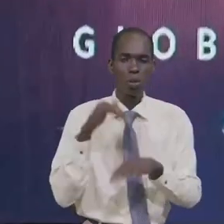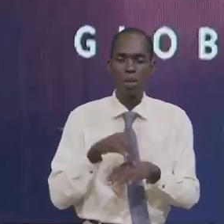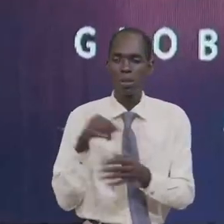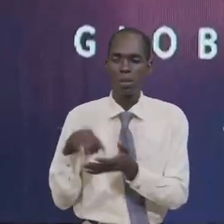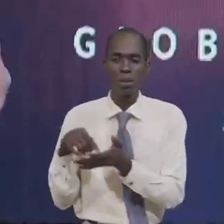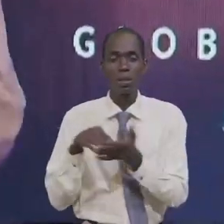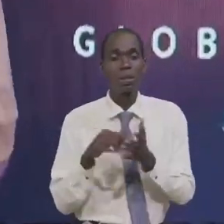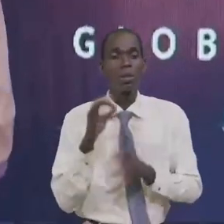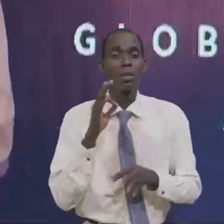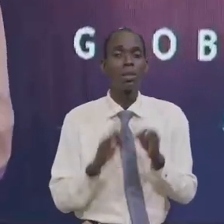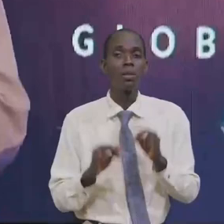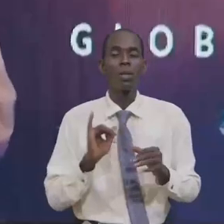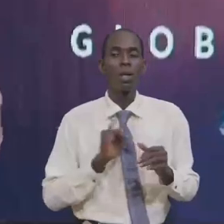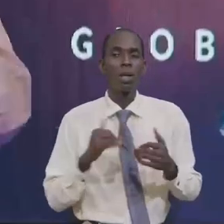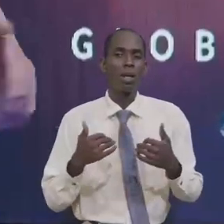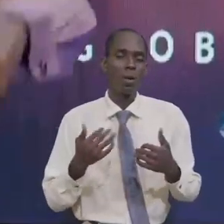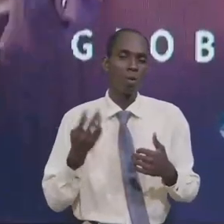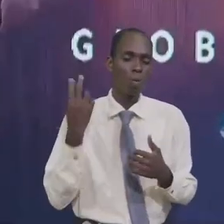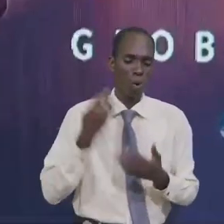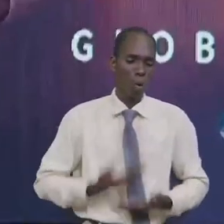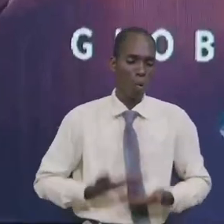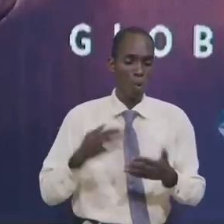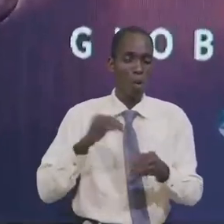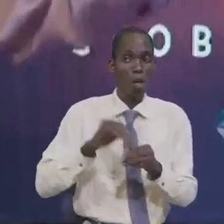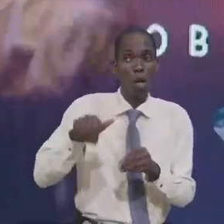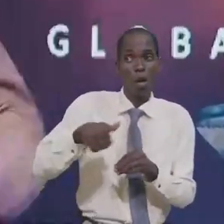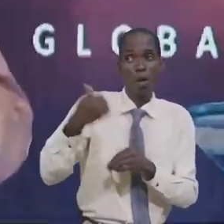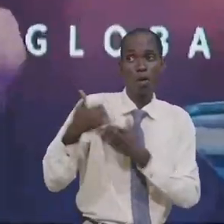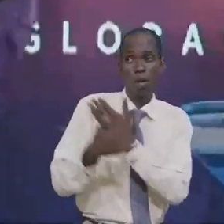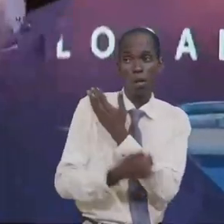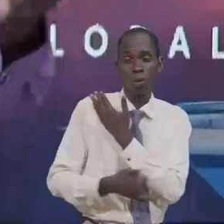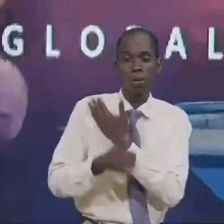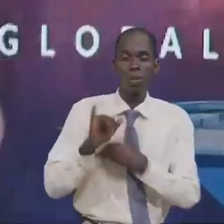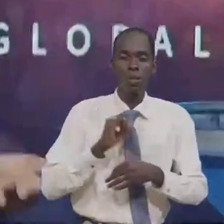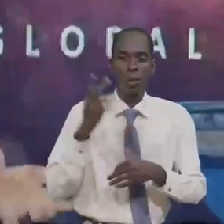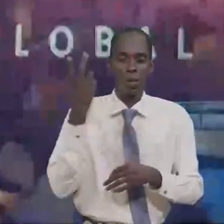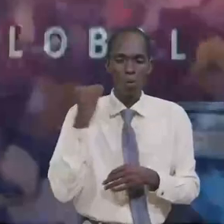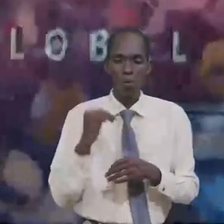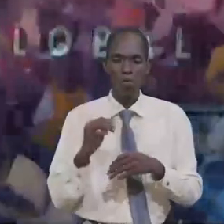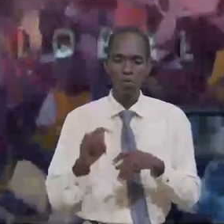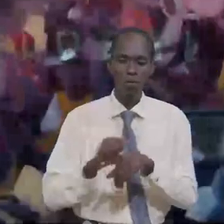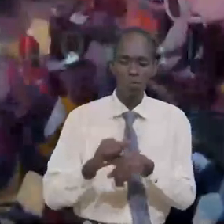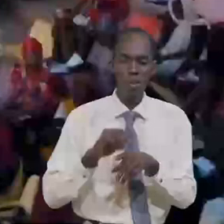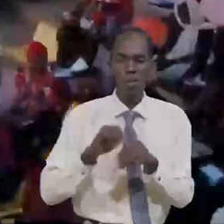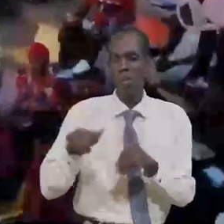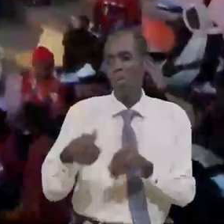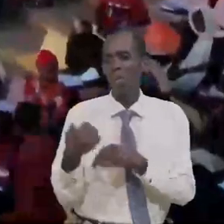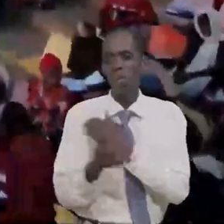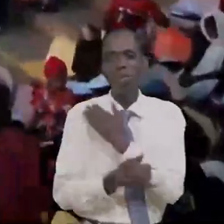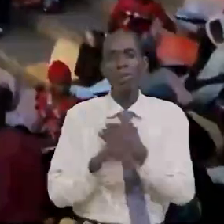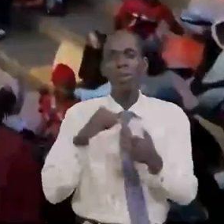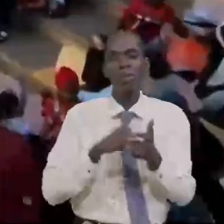dans tel autre pays oh si j'étais élevé dans notre pays ça coûte des adversités mais